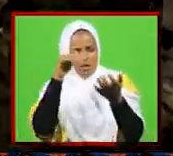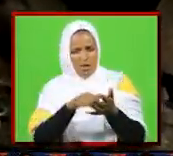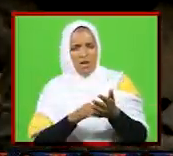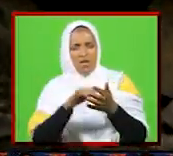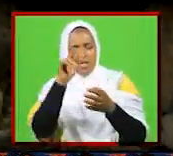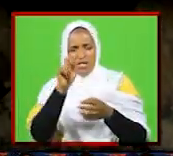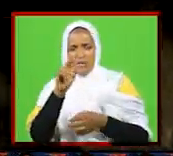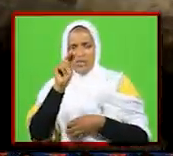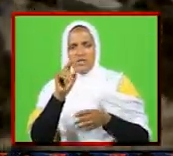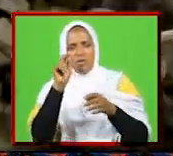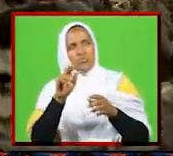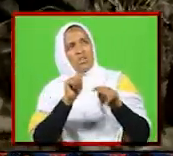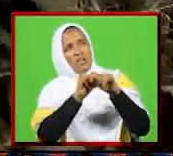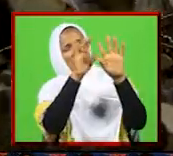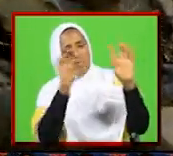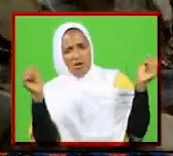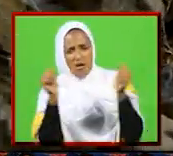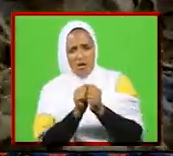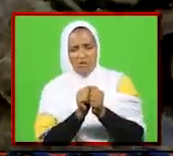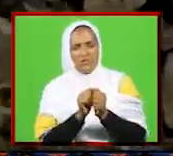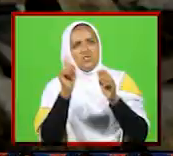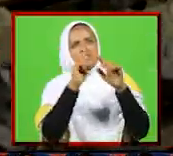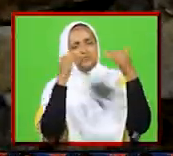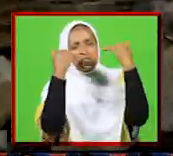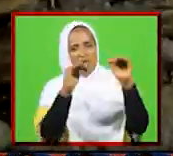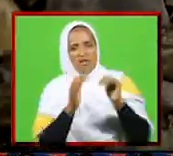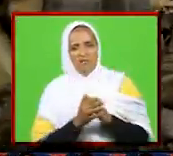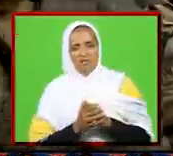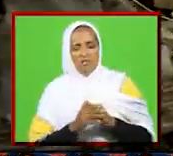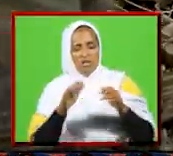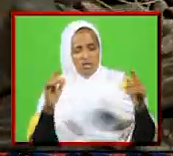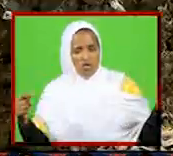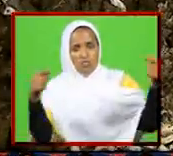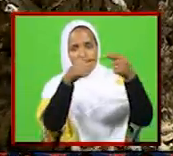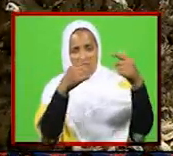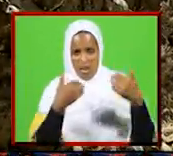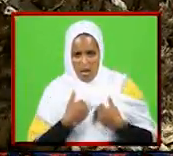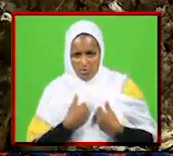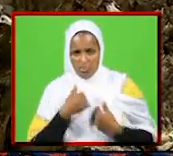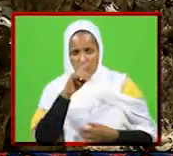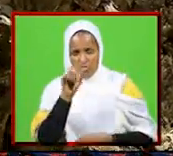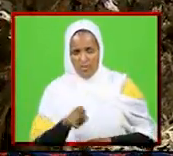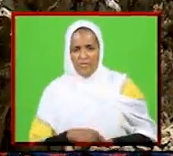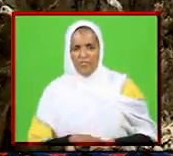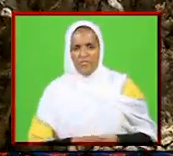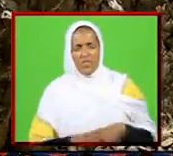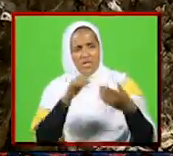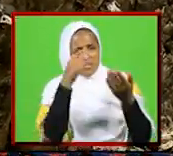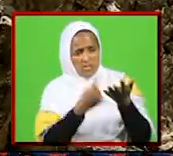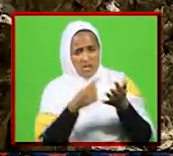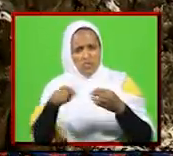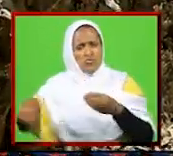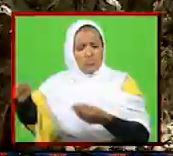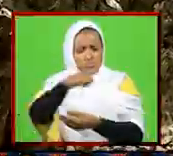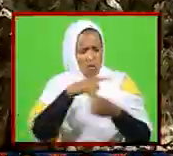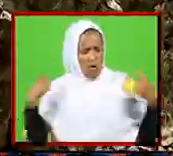እንዴት ተሰራ? እንደገና ደግሞ ከደብረ ዳሞ ተራራ ጋራ ምን ያህል ግንኙነት አላቸው? ያው